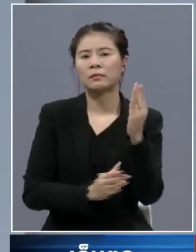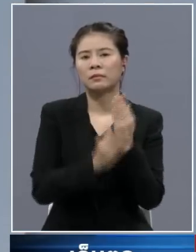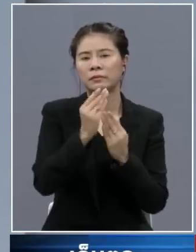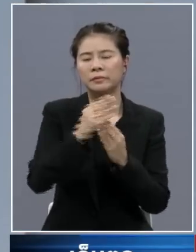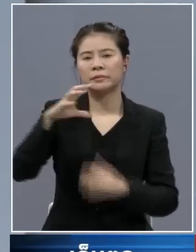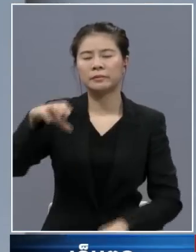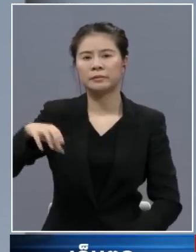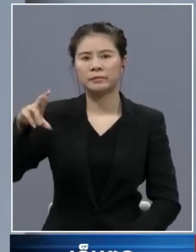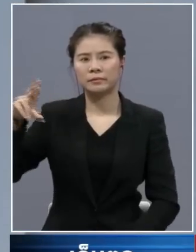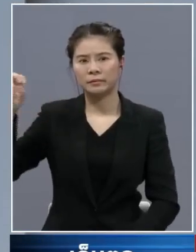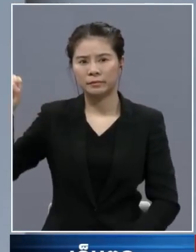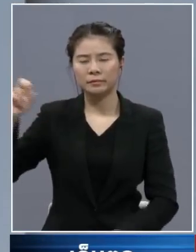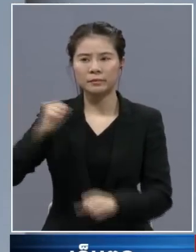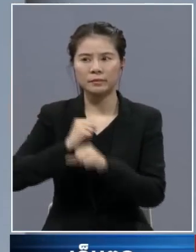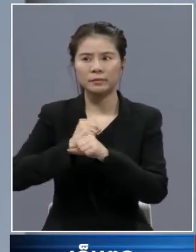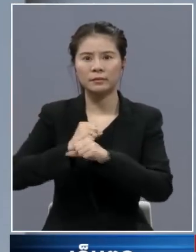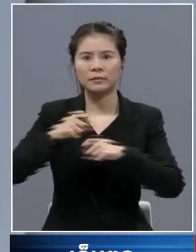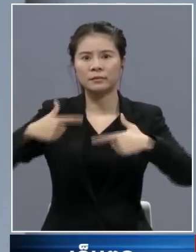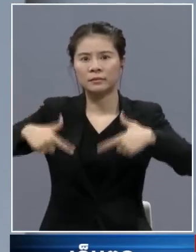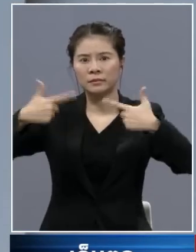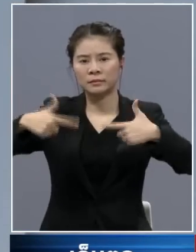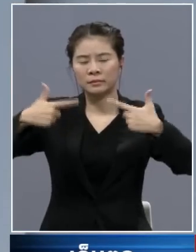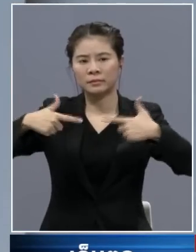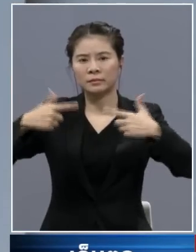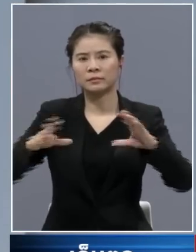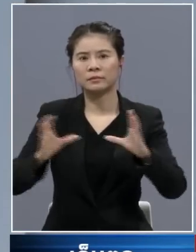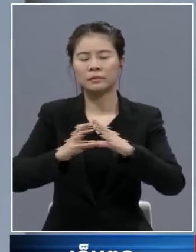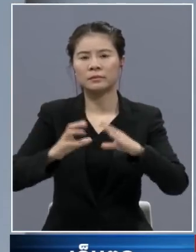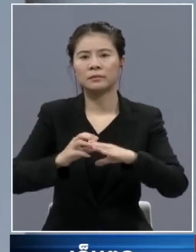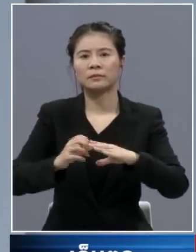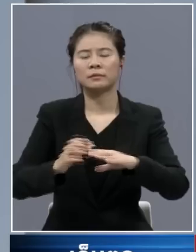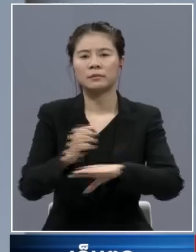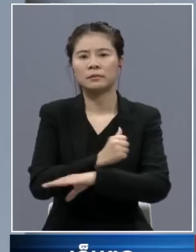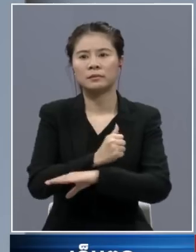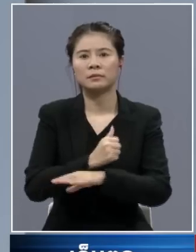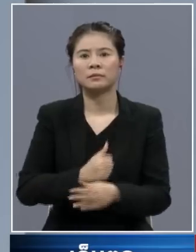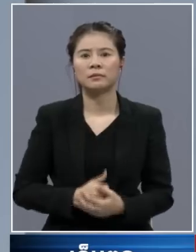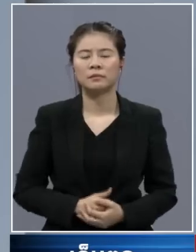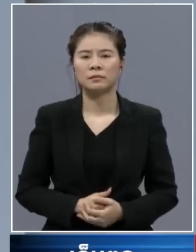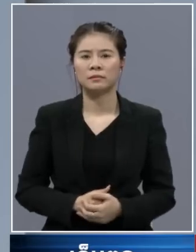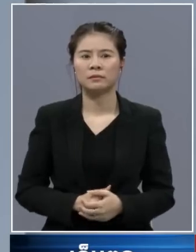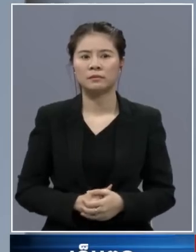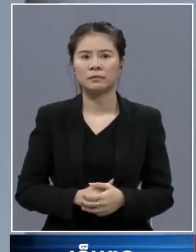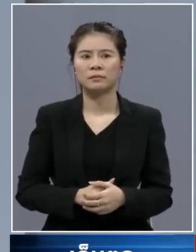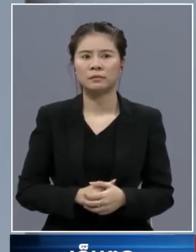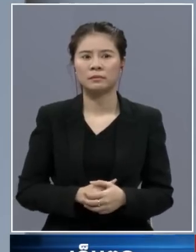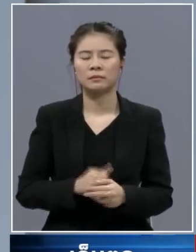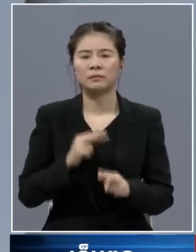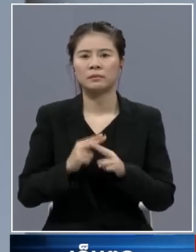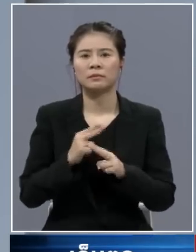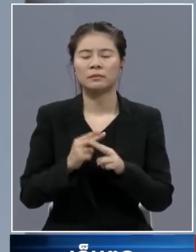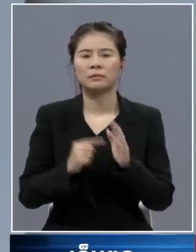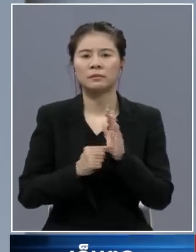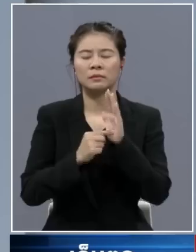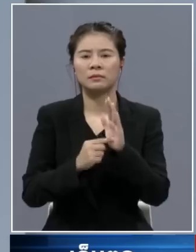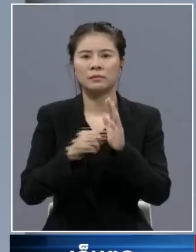เกรงว่าจะทำให้เกิดวิกฤตทางการเมืองต่อเนื่องไปจึงตัดสินใจนะฮะเสนอชื่อคุณอานันต์ปัญญารชุนเข้าม